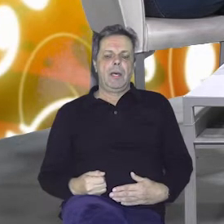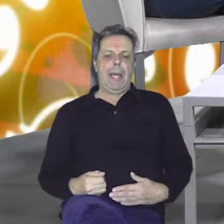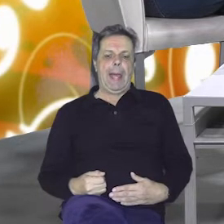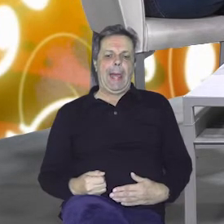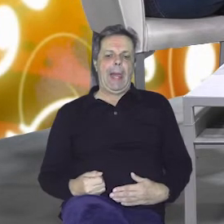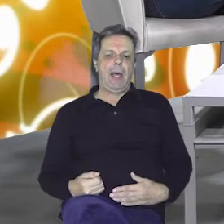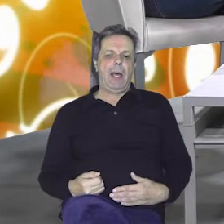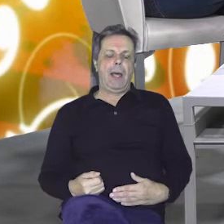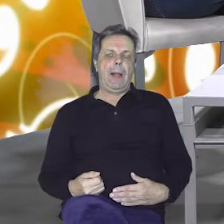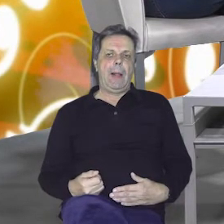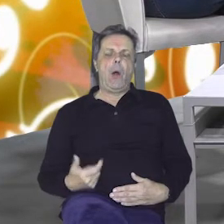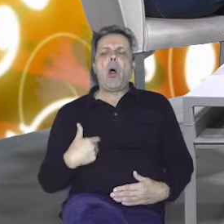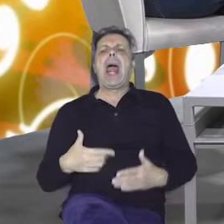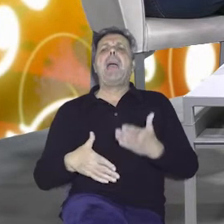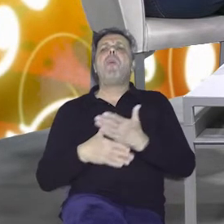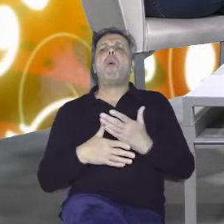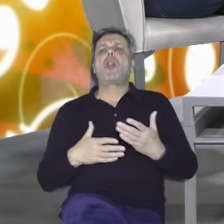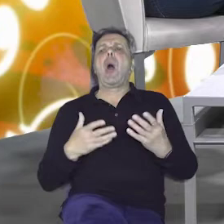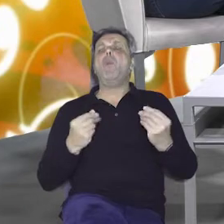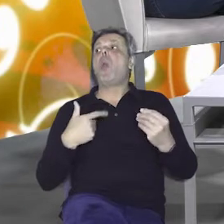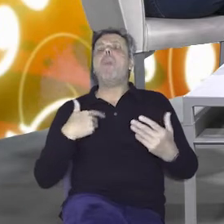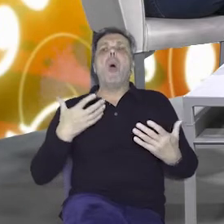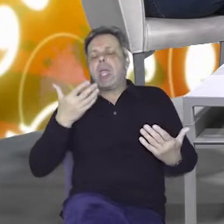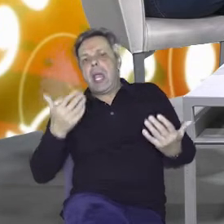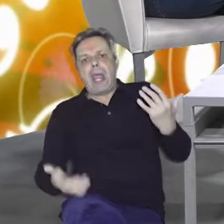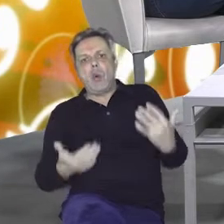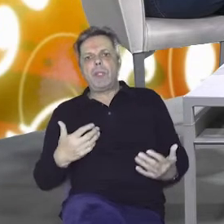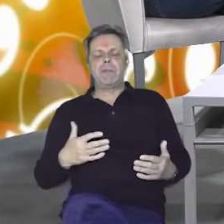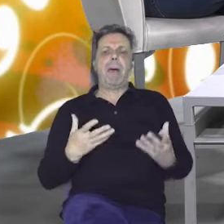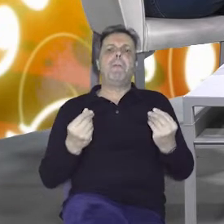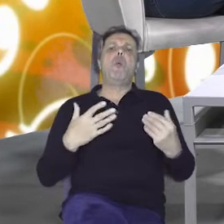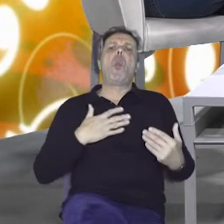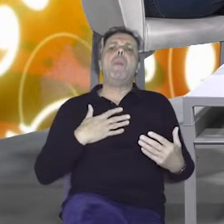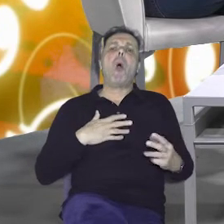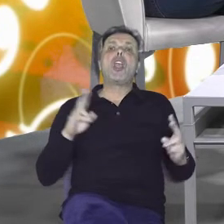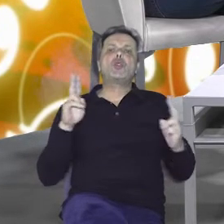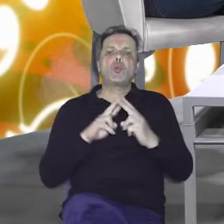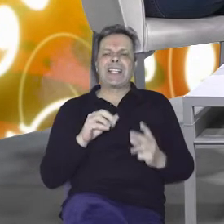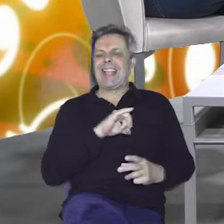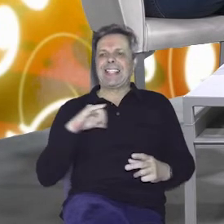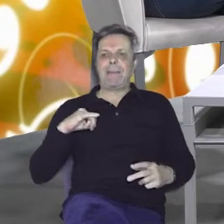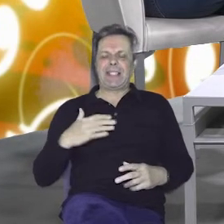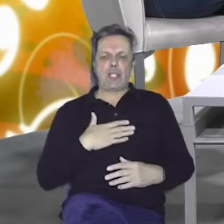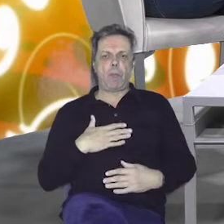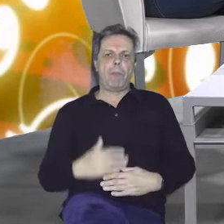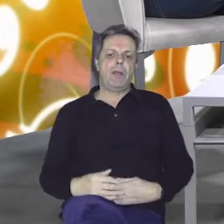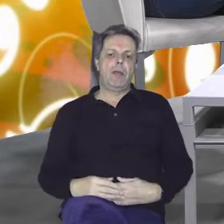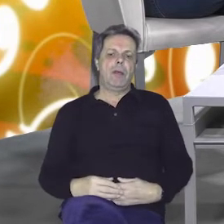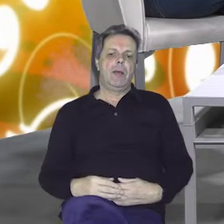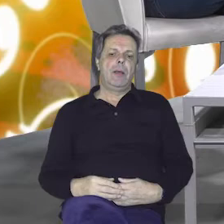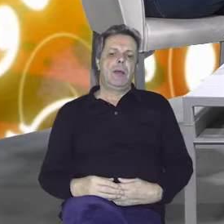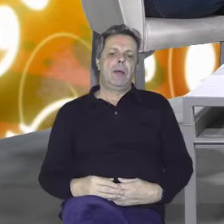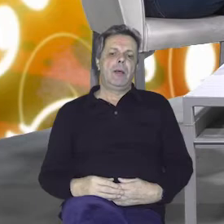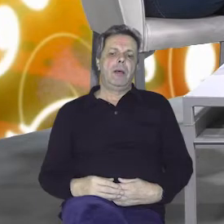je pomogla u puno mojih nedoumica, u puno mojih susreta sama sa sobom. Vi to jako